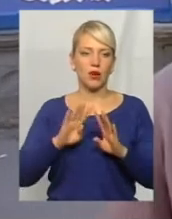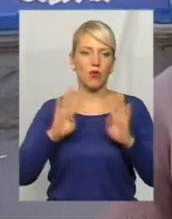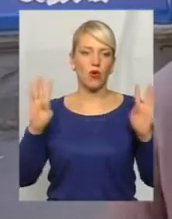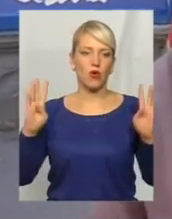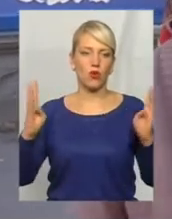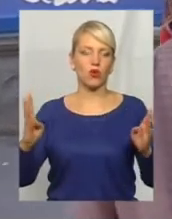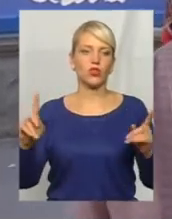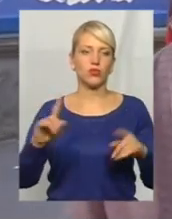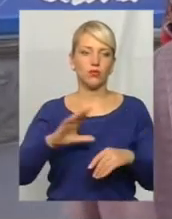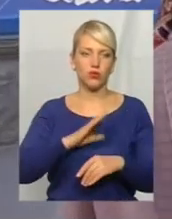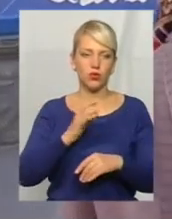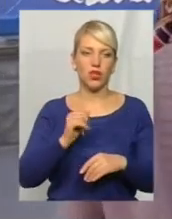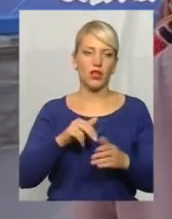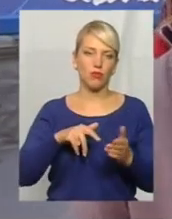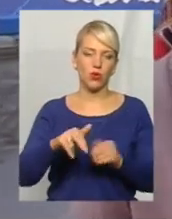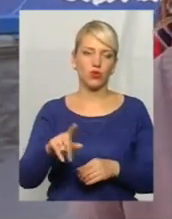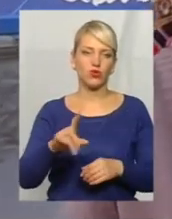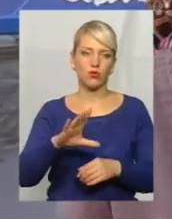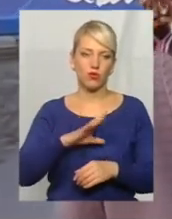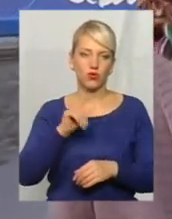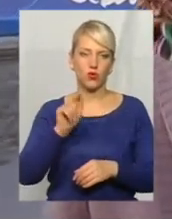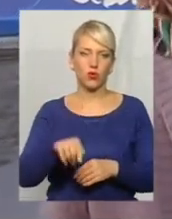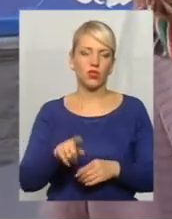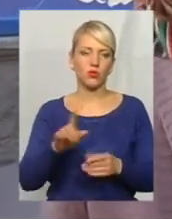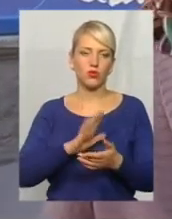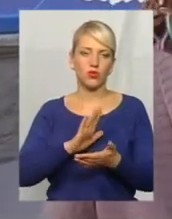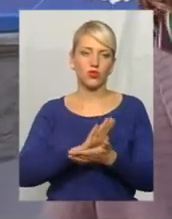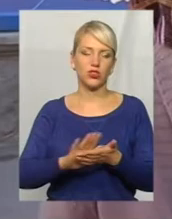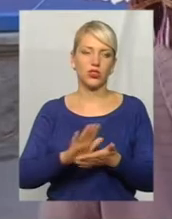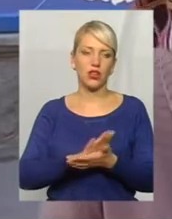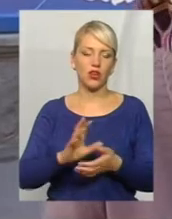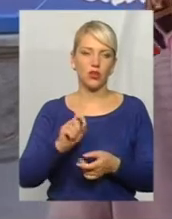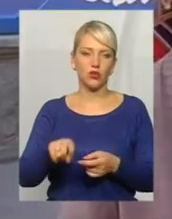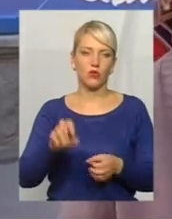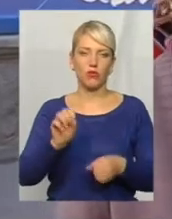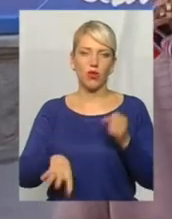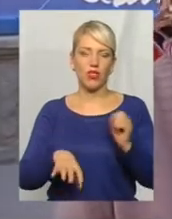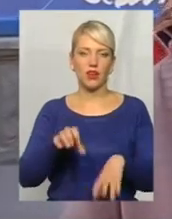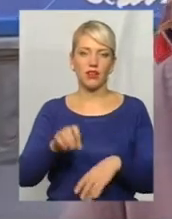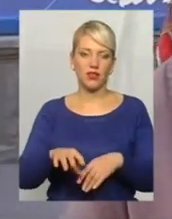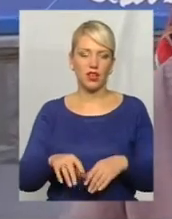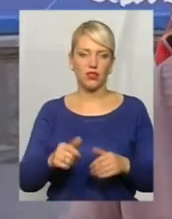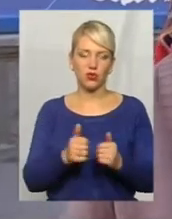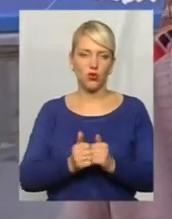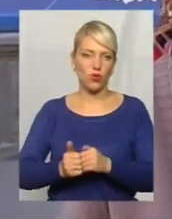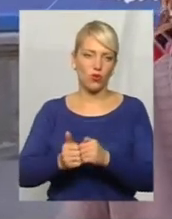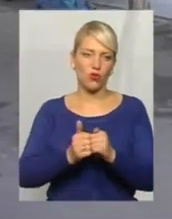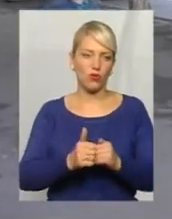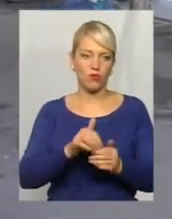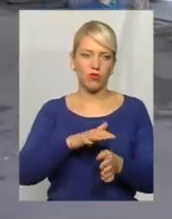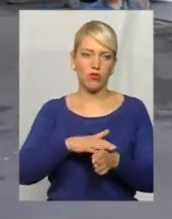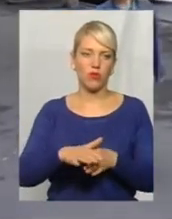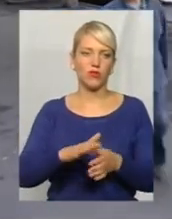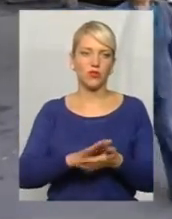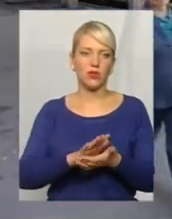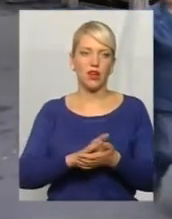щоб була, і прохід, щоб був туди, щоб чистенько було, а то понакидають кругом і сміття повно. В